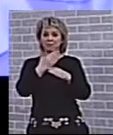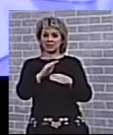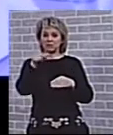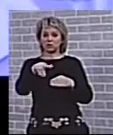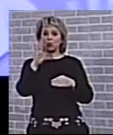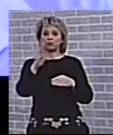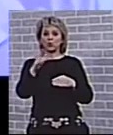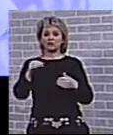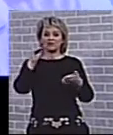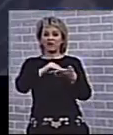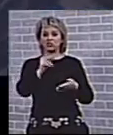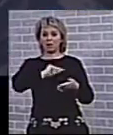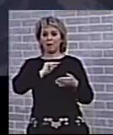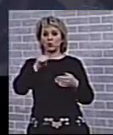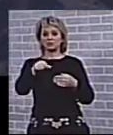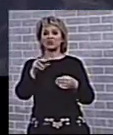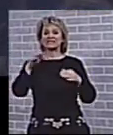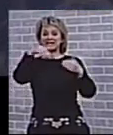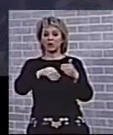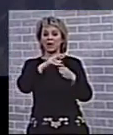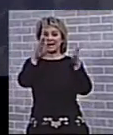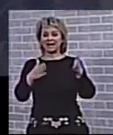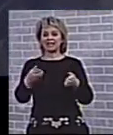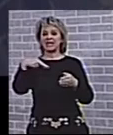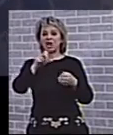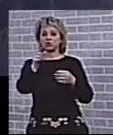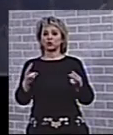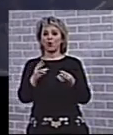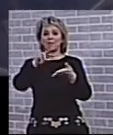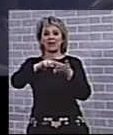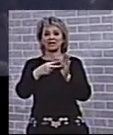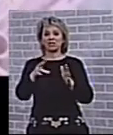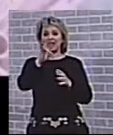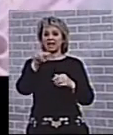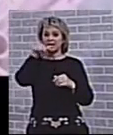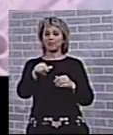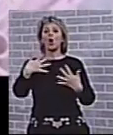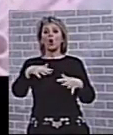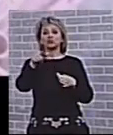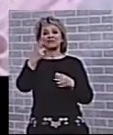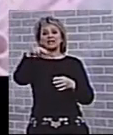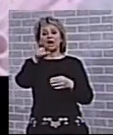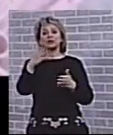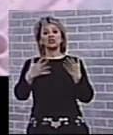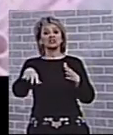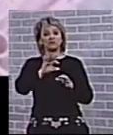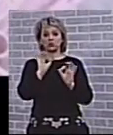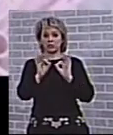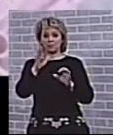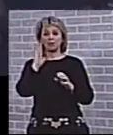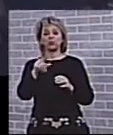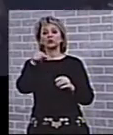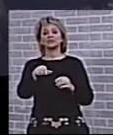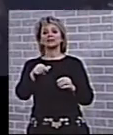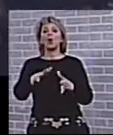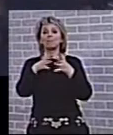постепенно будем блок вводить в работу. Загрузка в реактор ядерного топлива запланирована на ноябрь, а уже в декабре, если все пройдет без